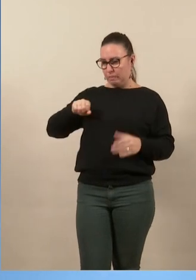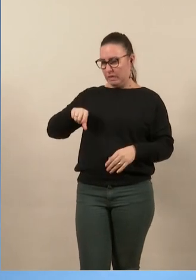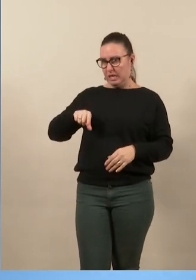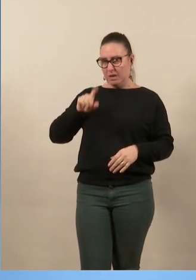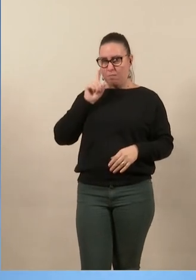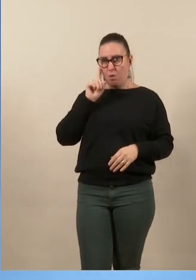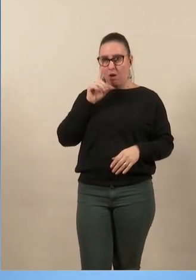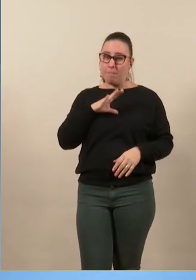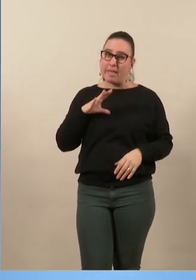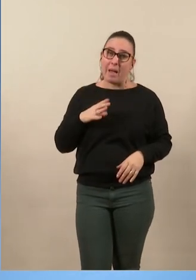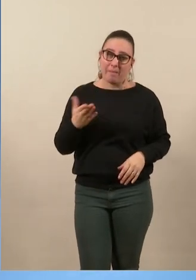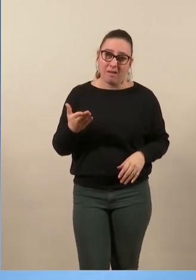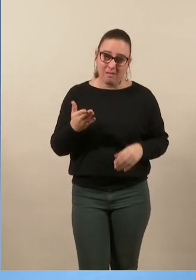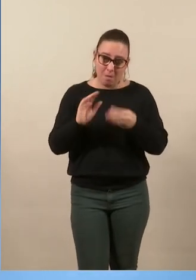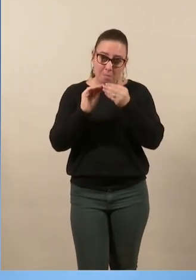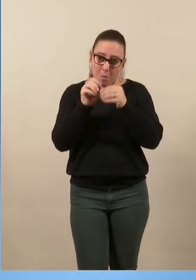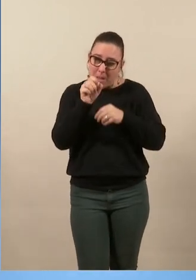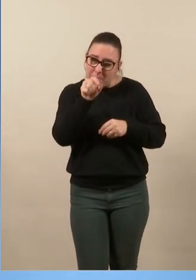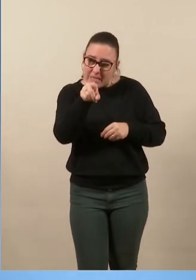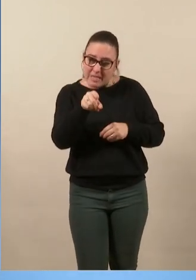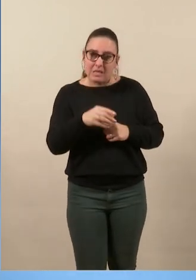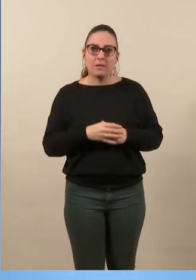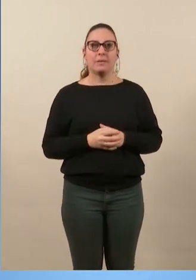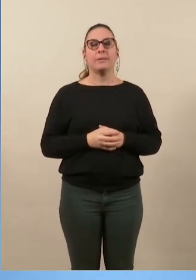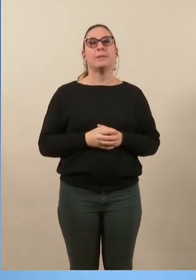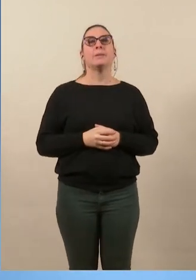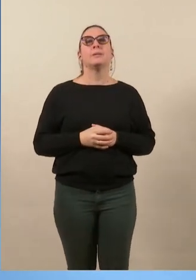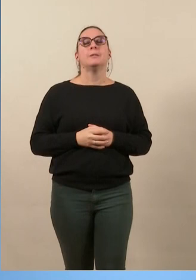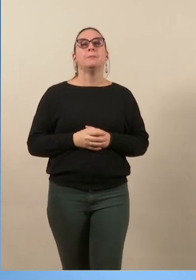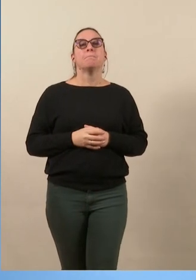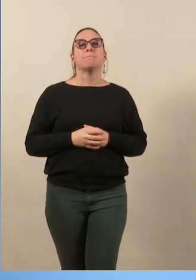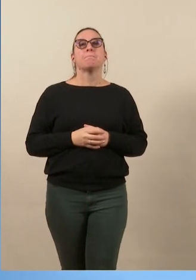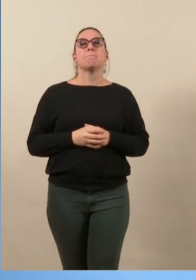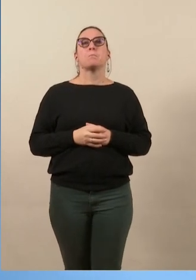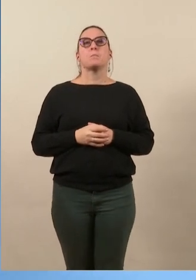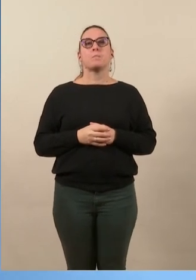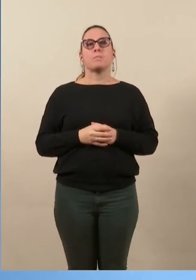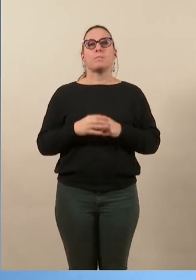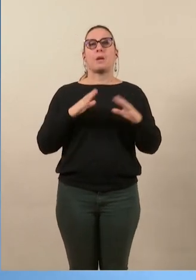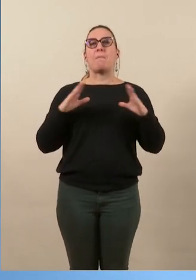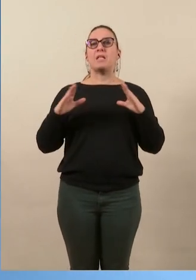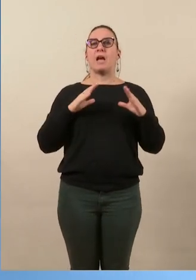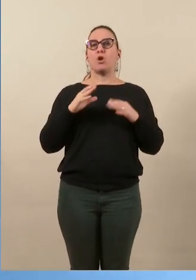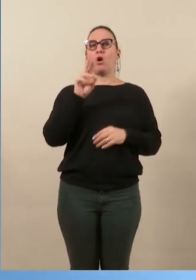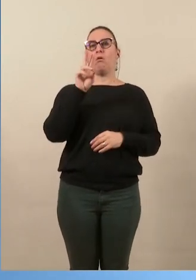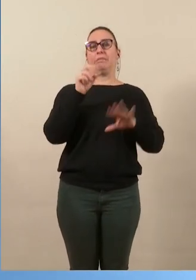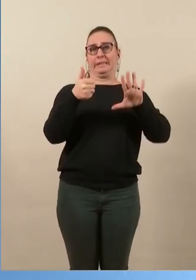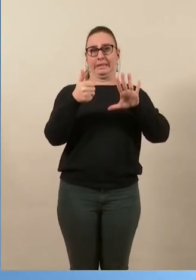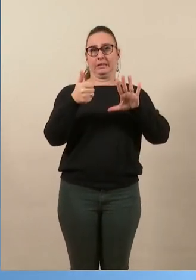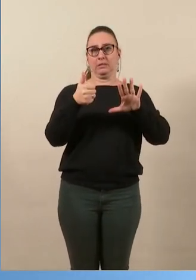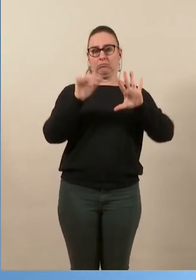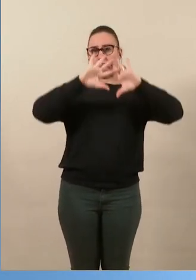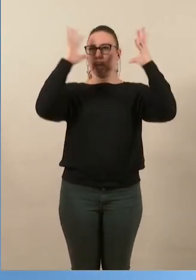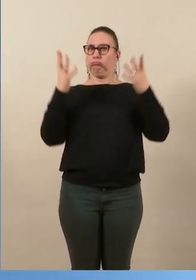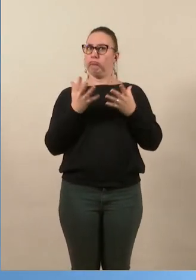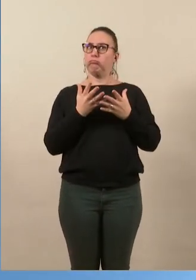problème madame c'est là le le problème et il y a aussi par exemple six médiateurs considéré comme un développement de grande